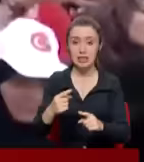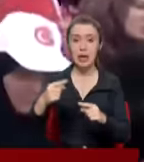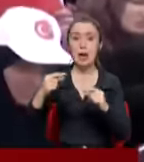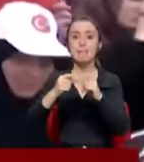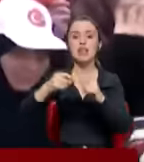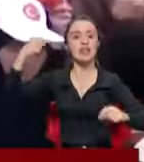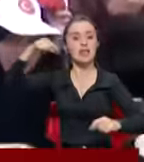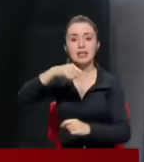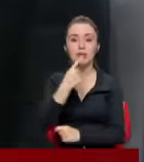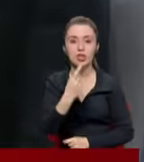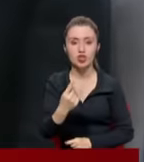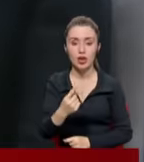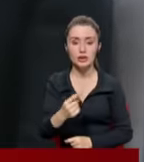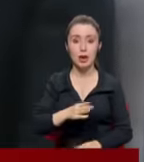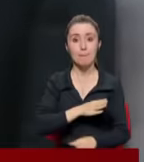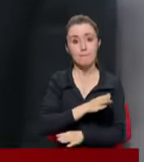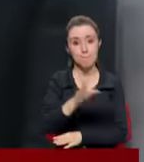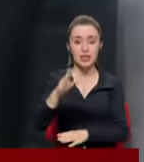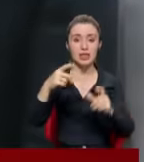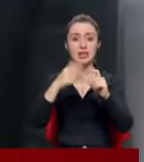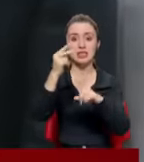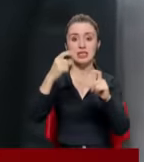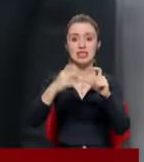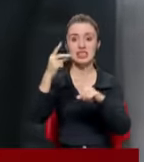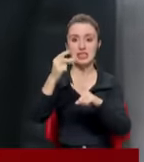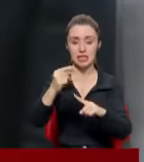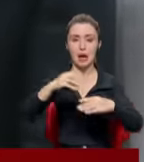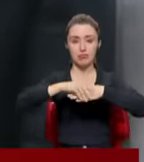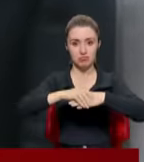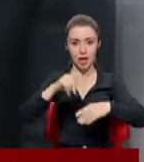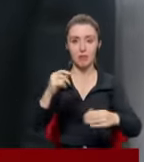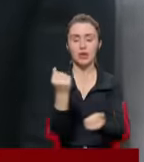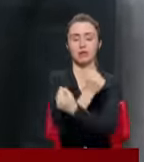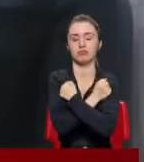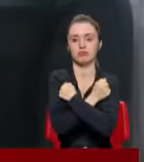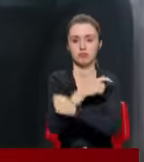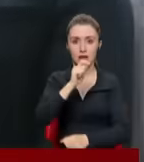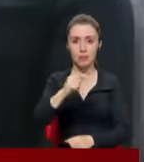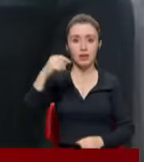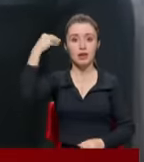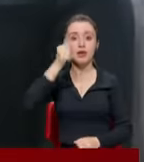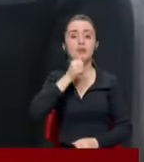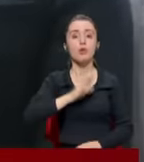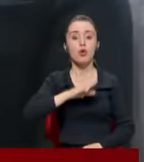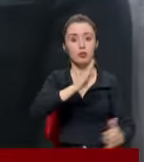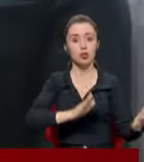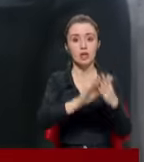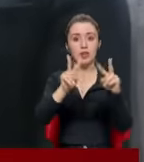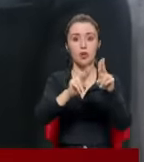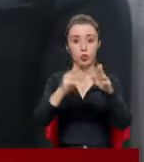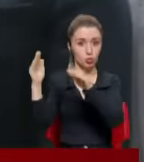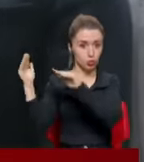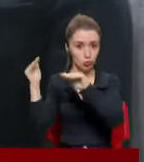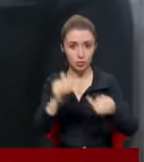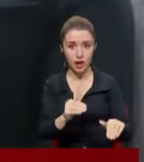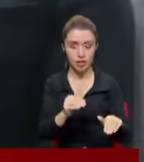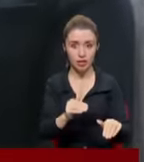Yıldırım mı diyeceğiz gitti sisinin elini sıktı kardeşine sarılır gibi sarıldı Ekrem Bey'in karşısına da Murat kurum diye